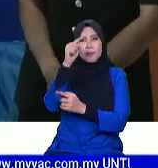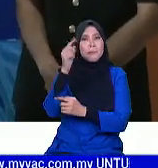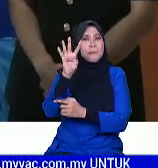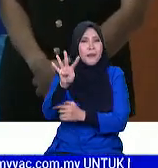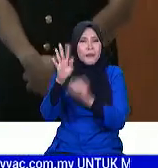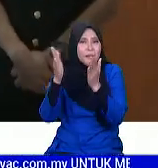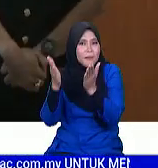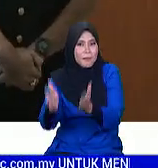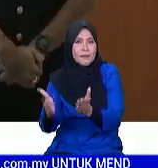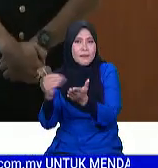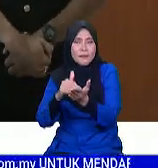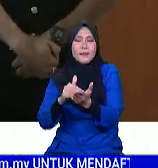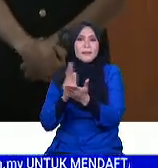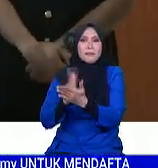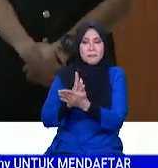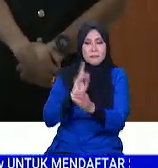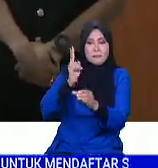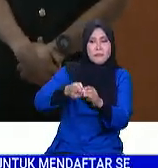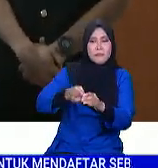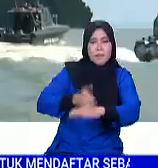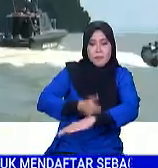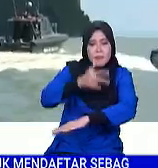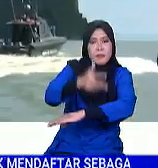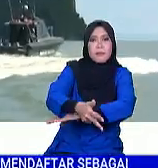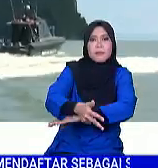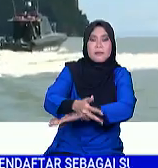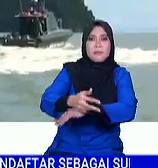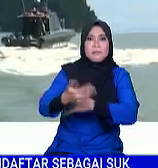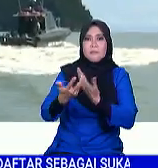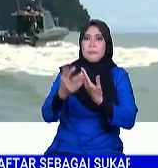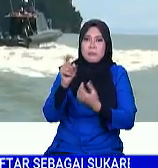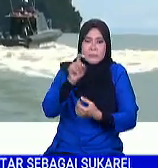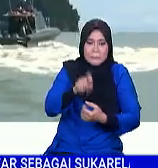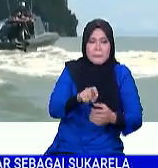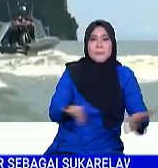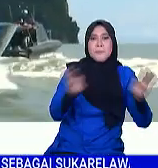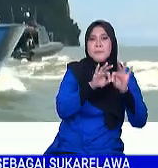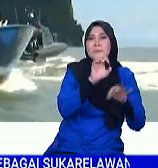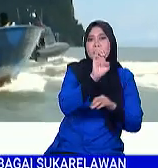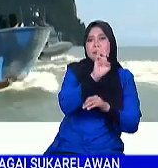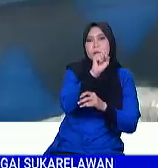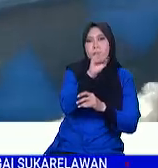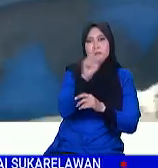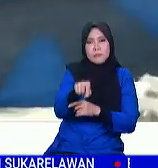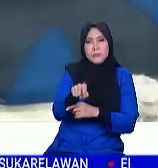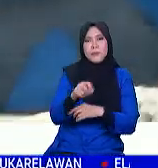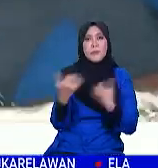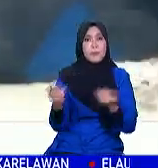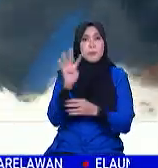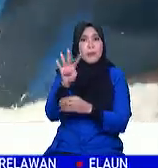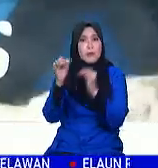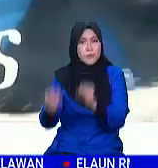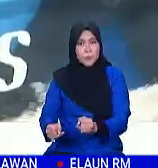lagi individu yang disyaki terlibat dengan jenazah rendah sempadan dikehendaki S.Kom baru-baru ini Empat lagi individu yang disyaki